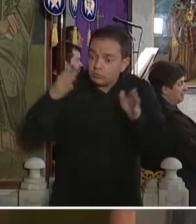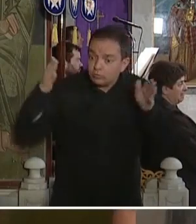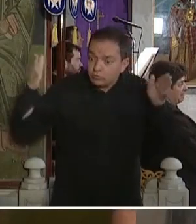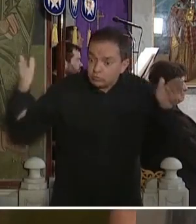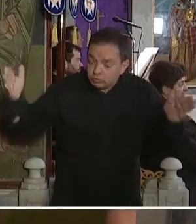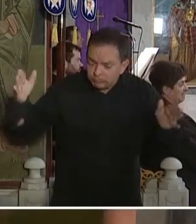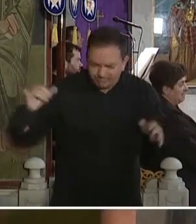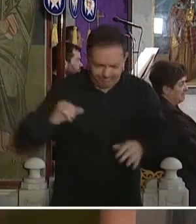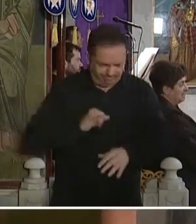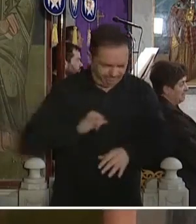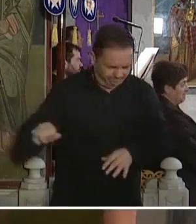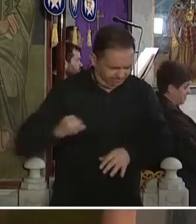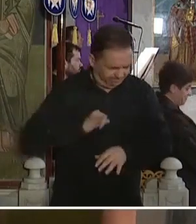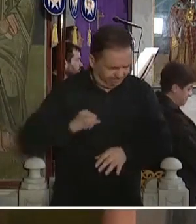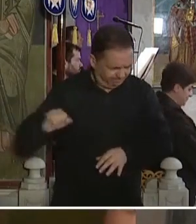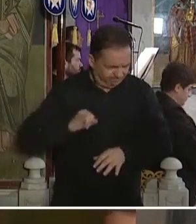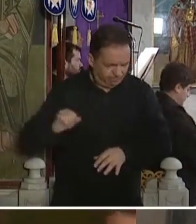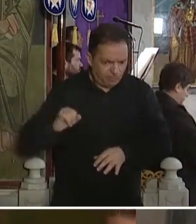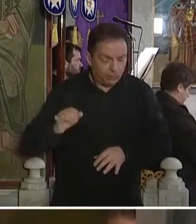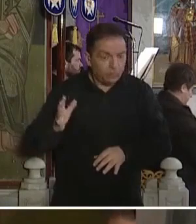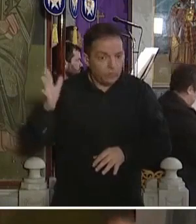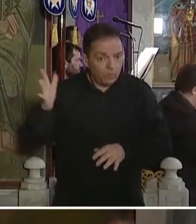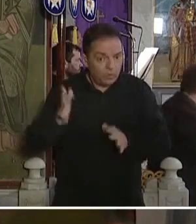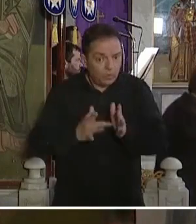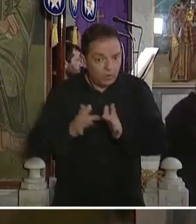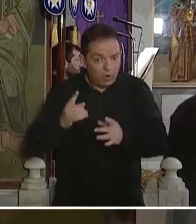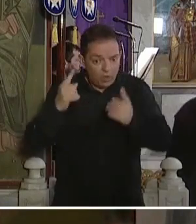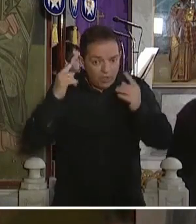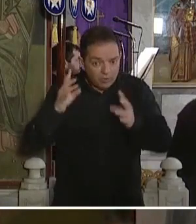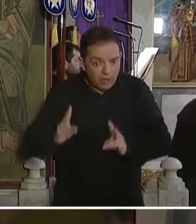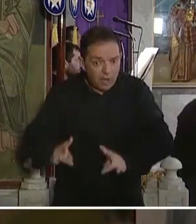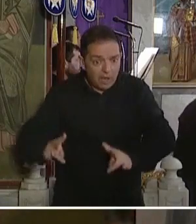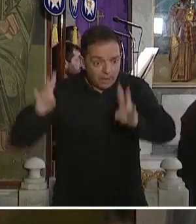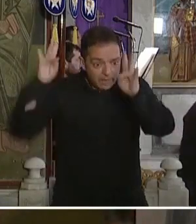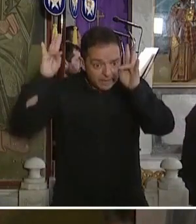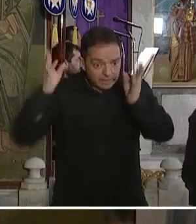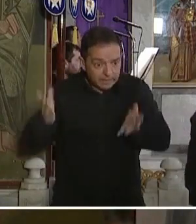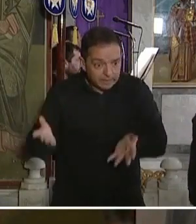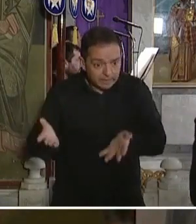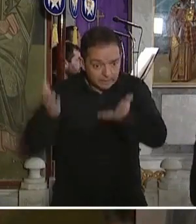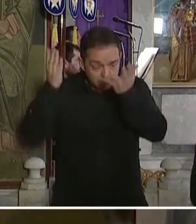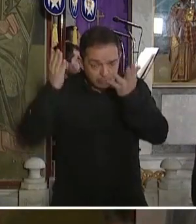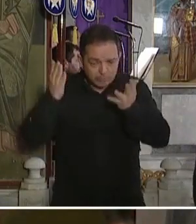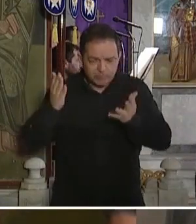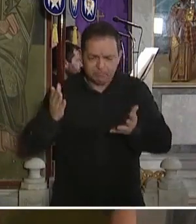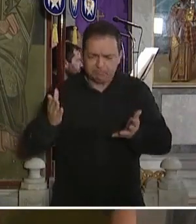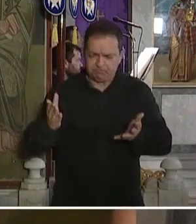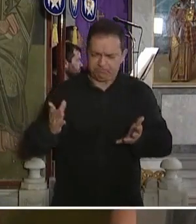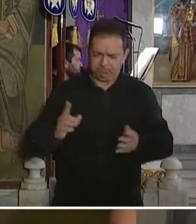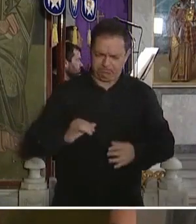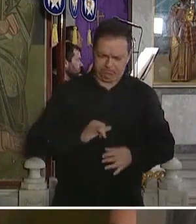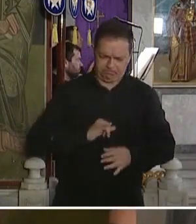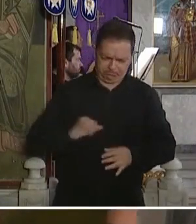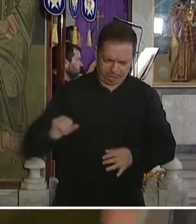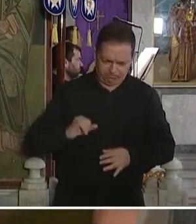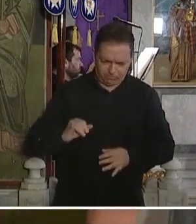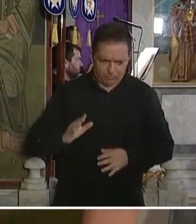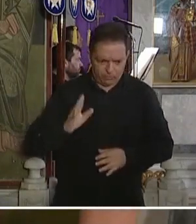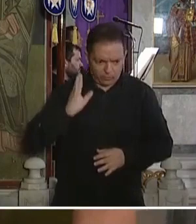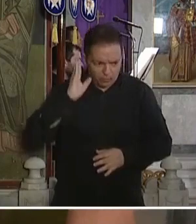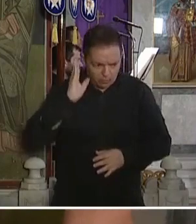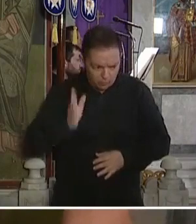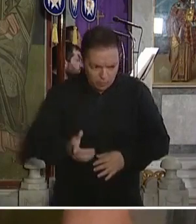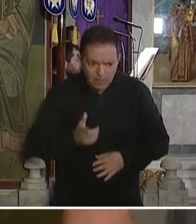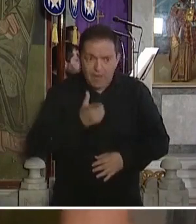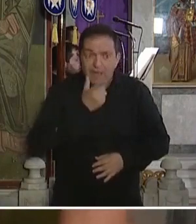εύκολο να πιστέψεις σε αναστημένο Θεό. Δεν είναι εύκολο να πιστέψεις ότι μπορείς να